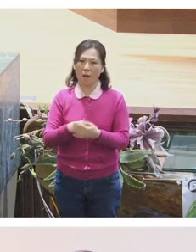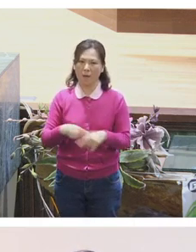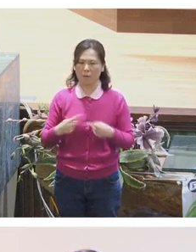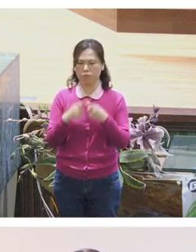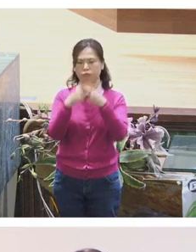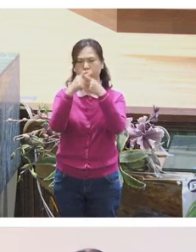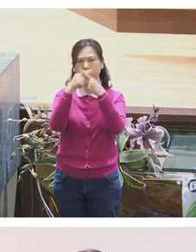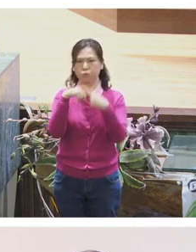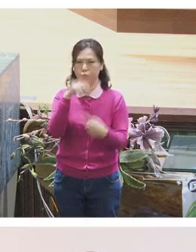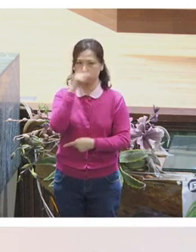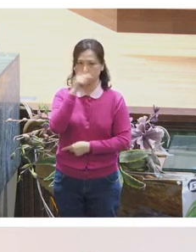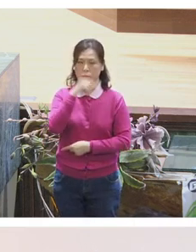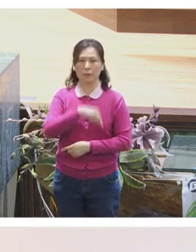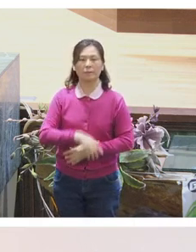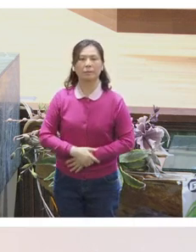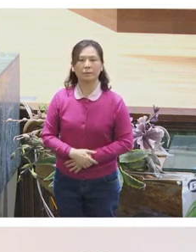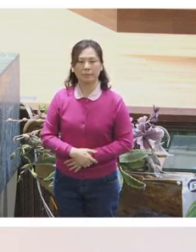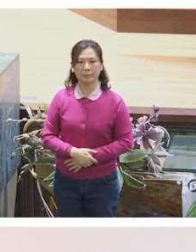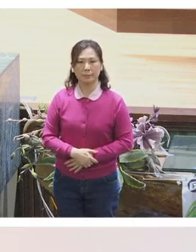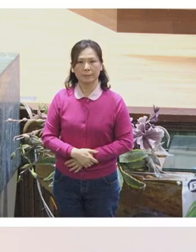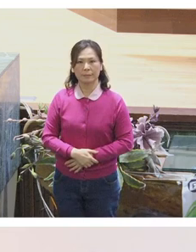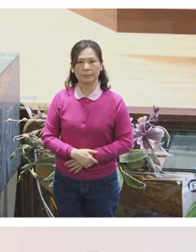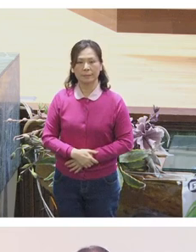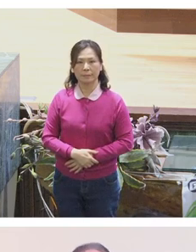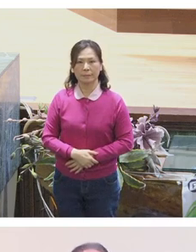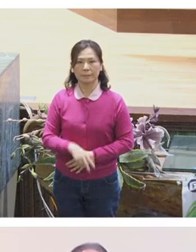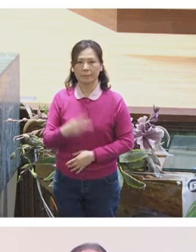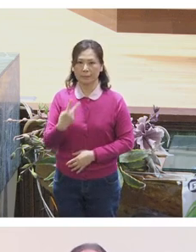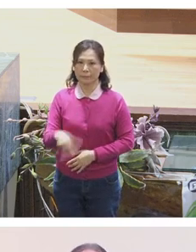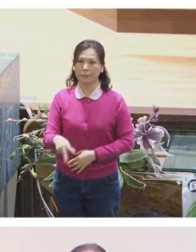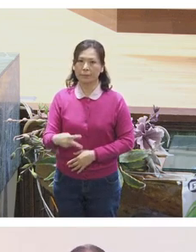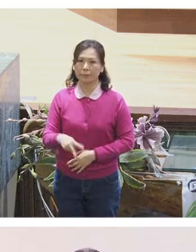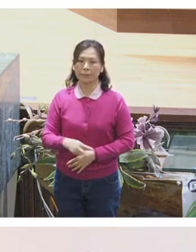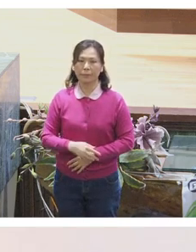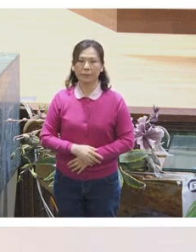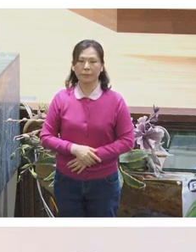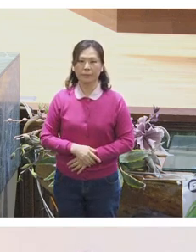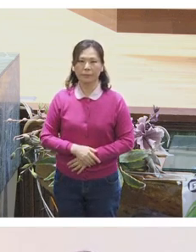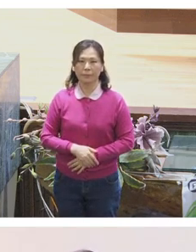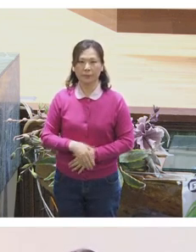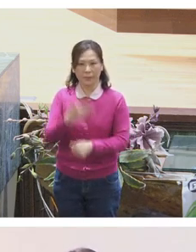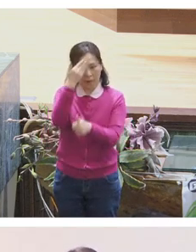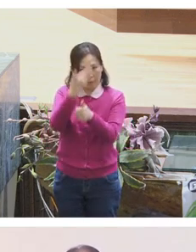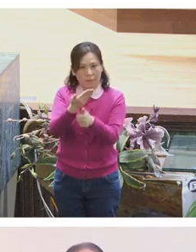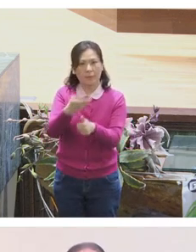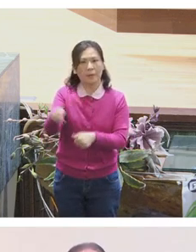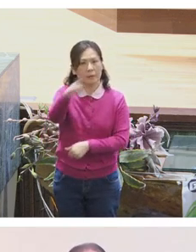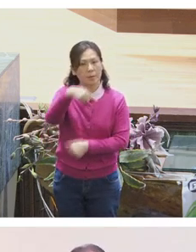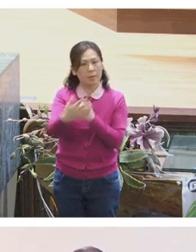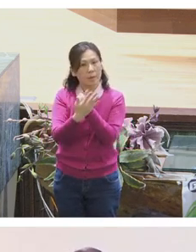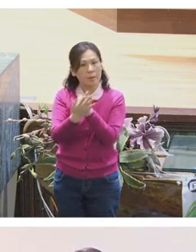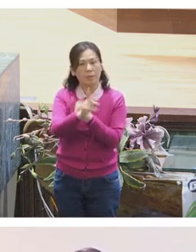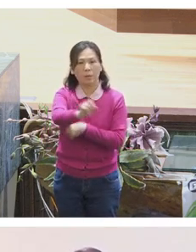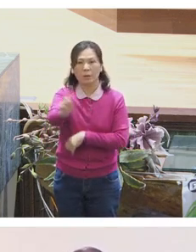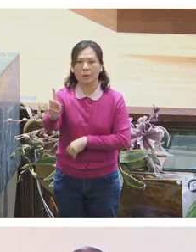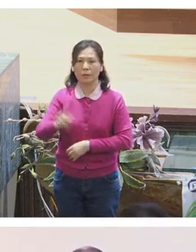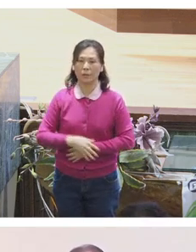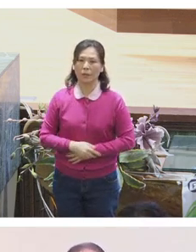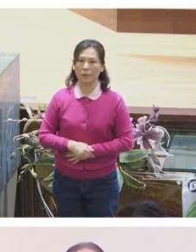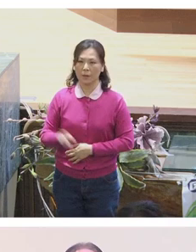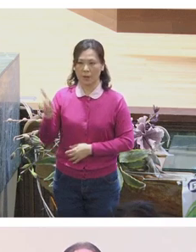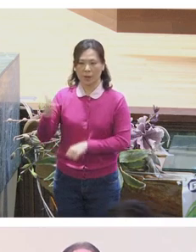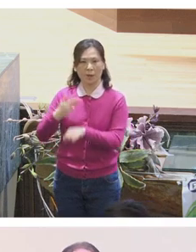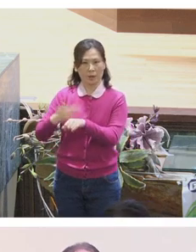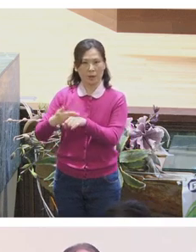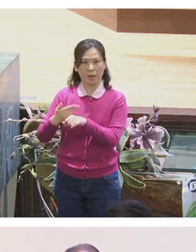纷那我们也要请大家帮忙的是，我们必须用科技